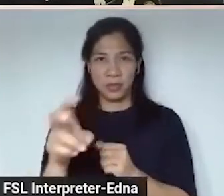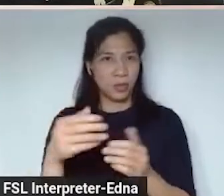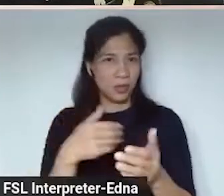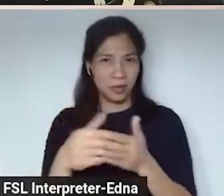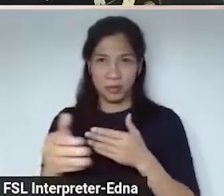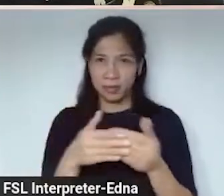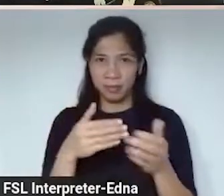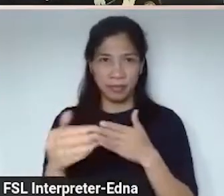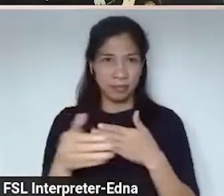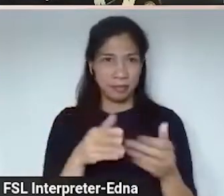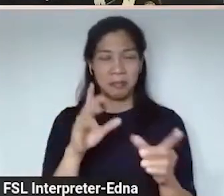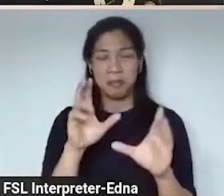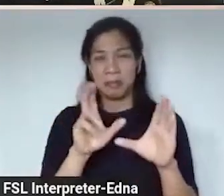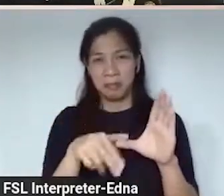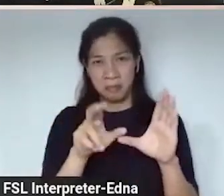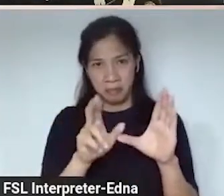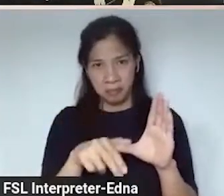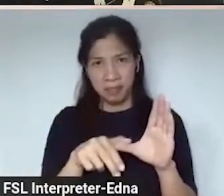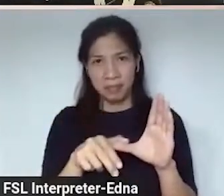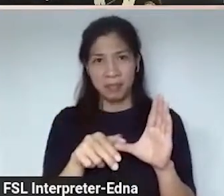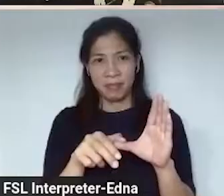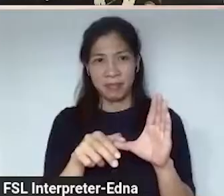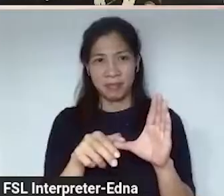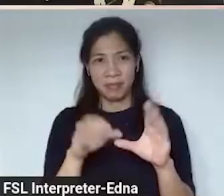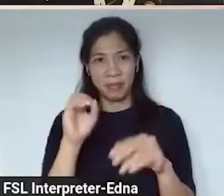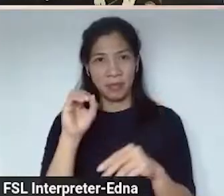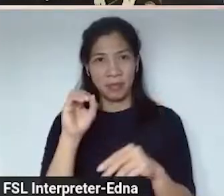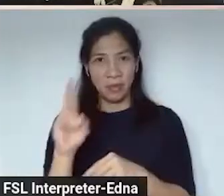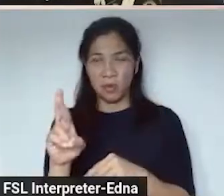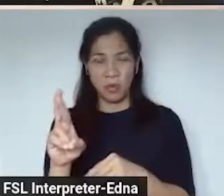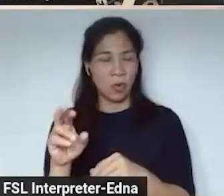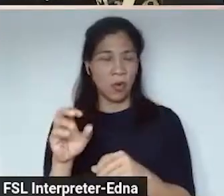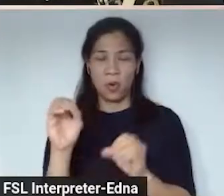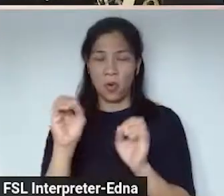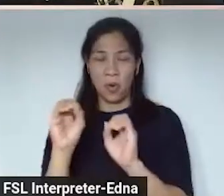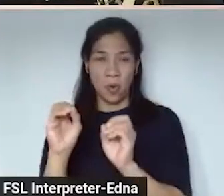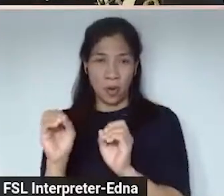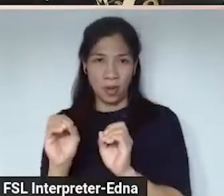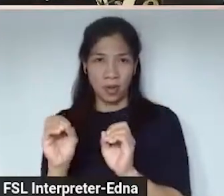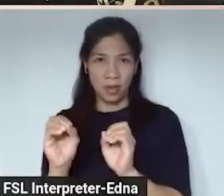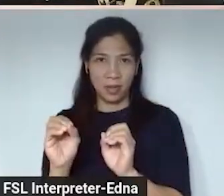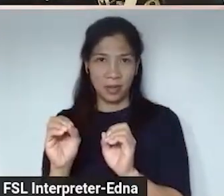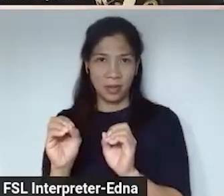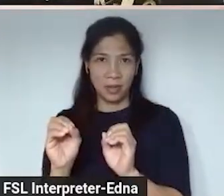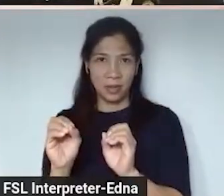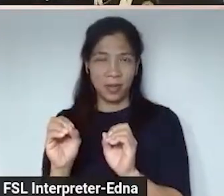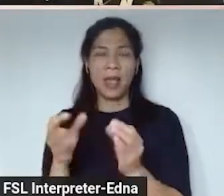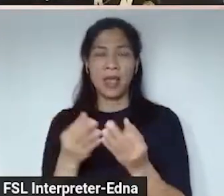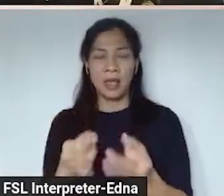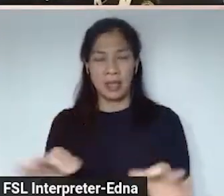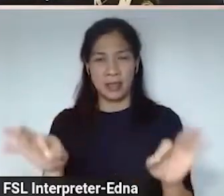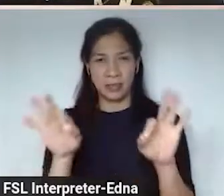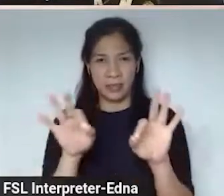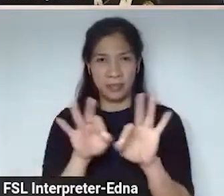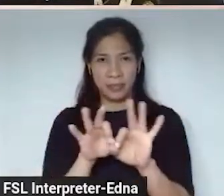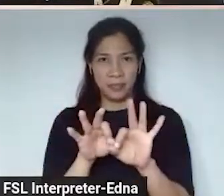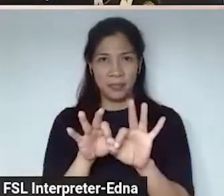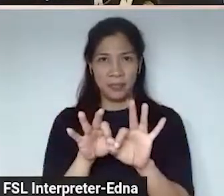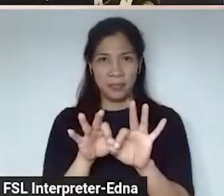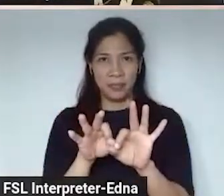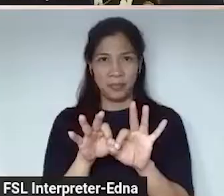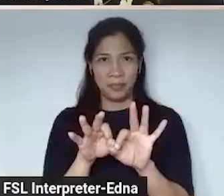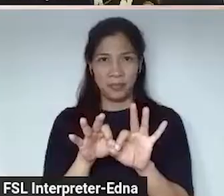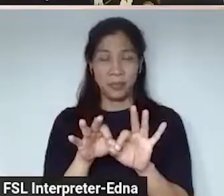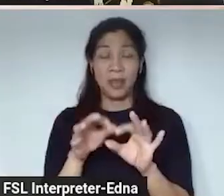disability or you are non-disabled, alam mong pinaka-importante is our connection with the Lord